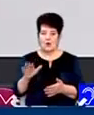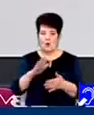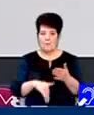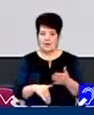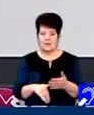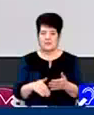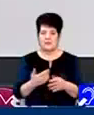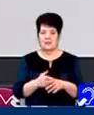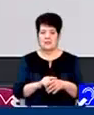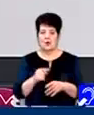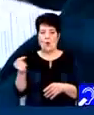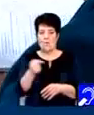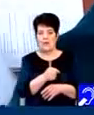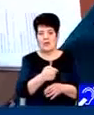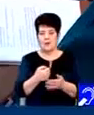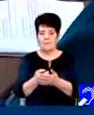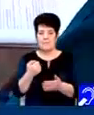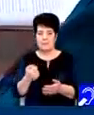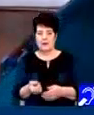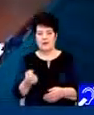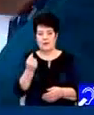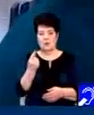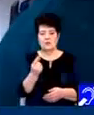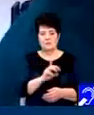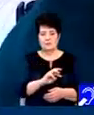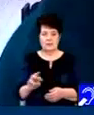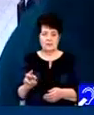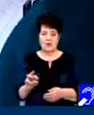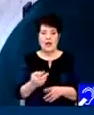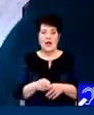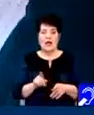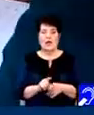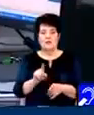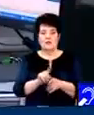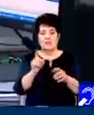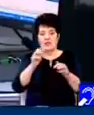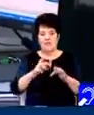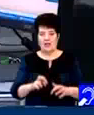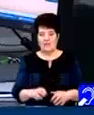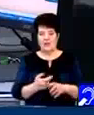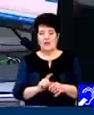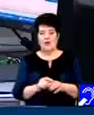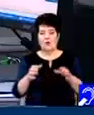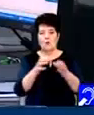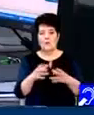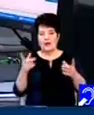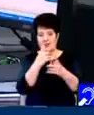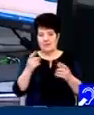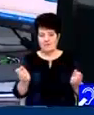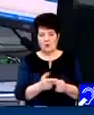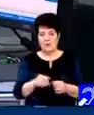amendă contravențională de la 1000 până la 1500 de unități convenționale. Toate aceste verificări au loc în cadrul unei campanii de informare